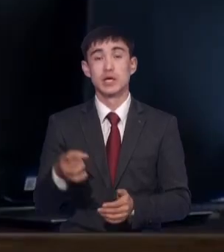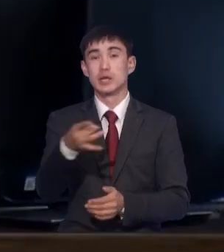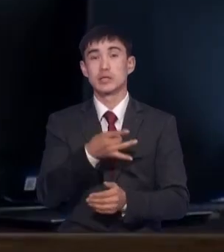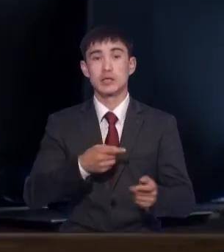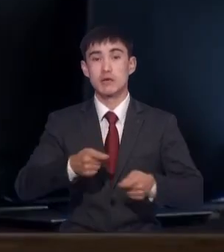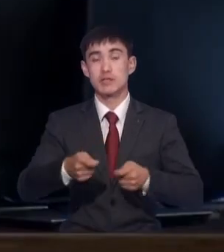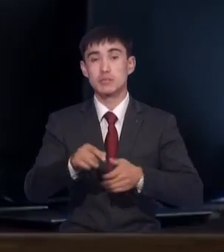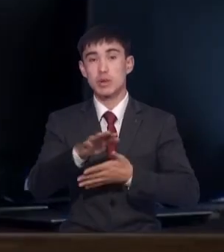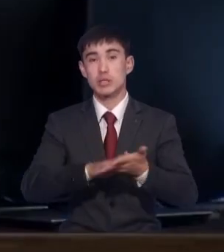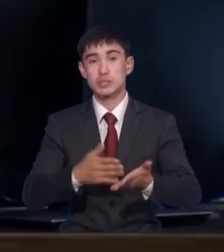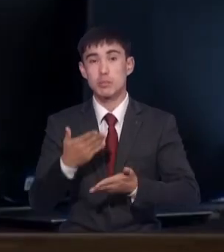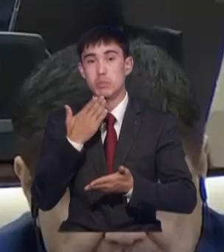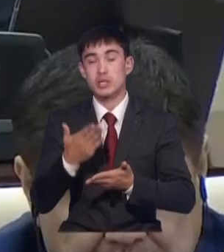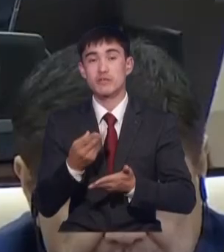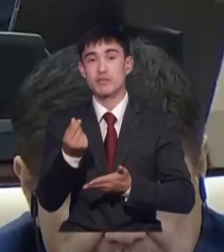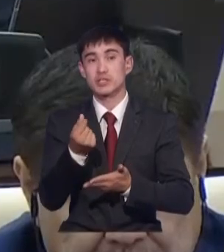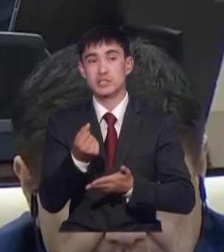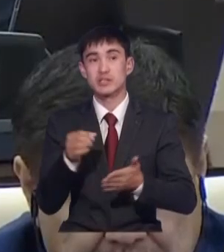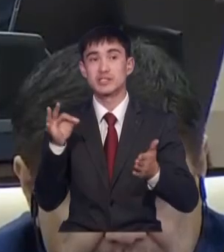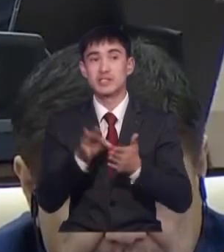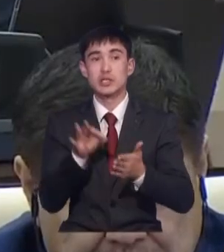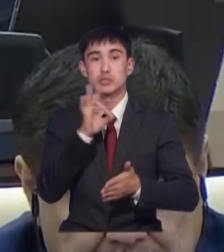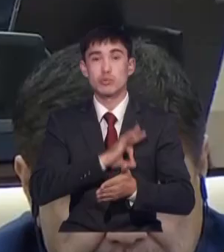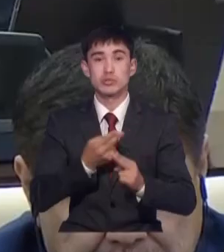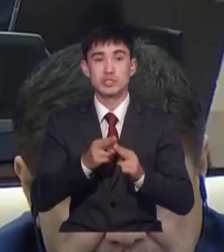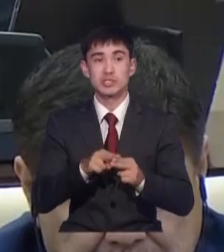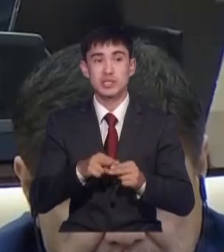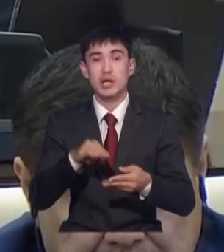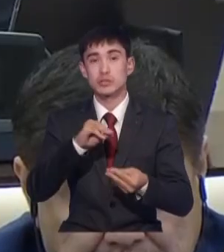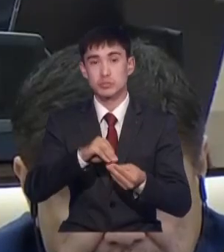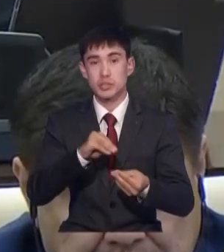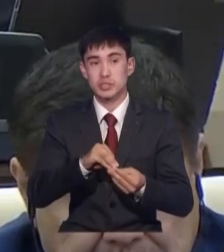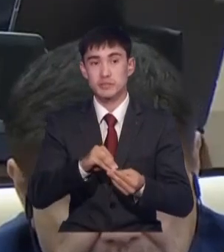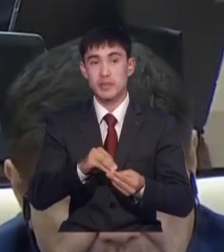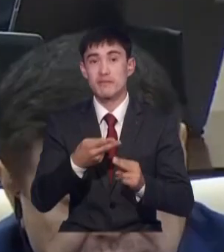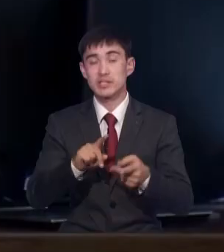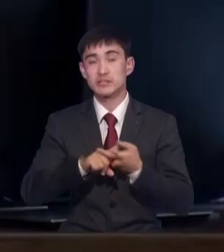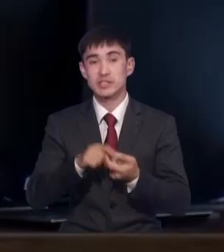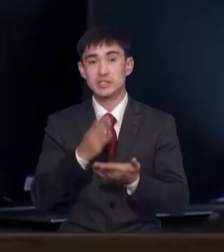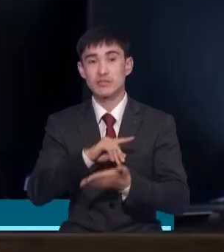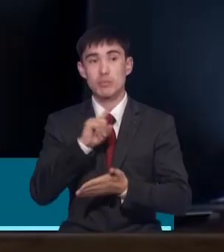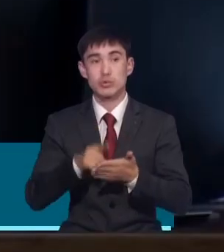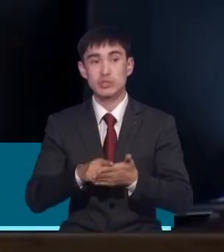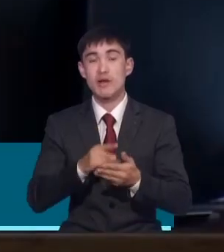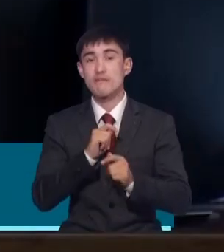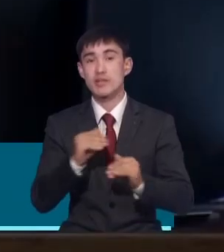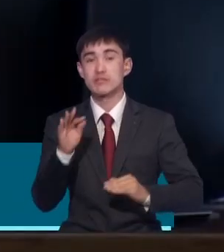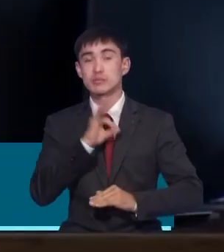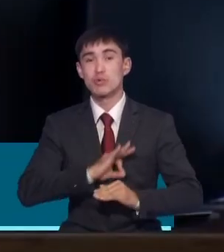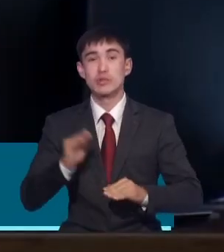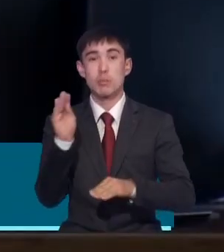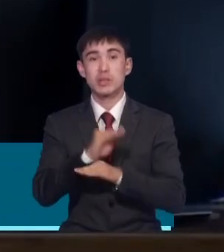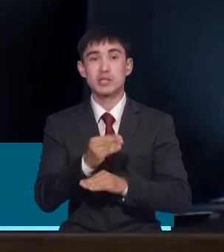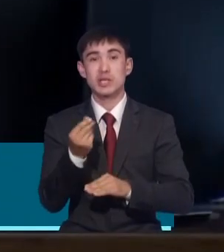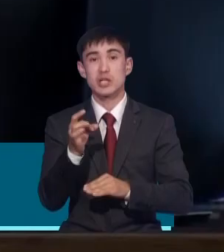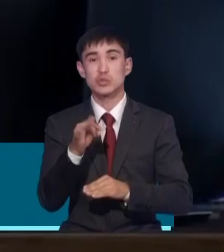Региональные власти продолжают запрашивать финансирование, и цели использования этих средств остаются прежними. В этой связи возникает вопрос об эффективности использования